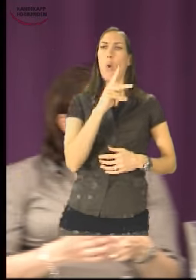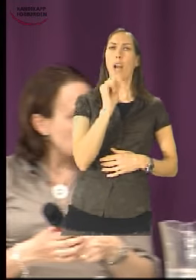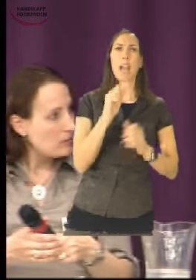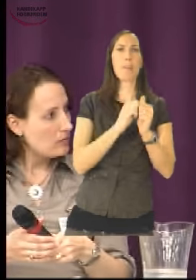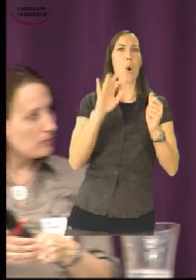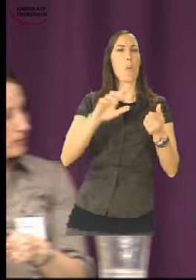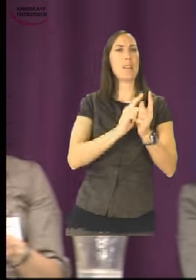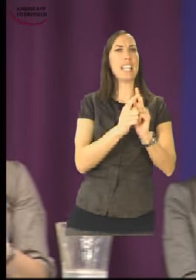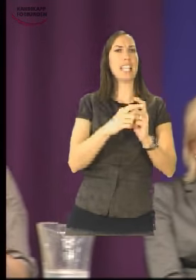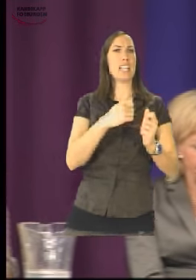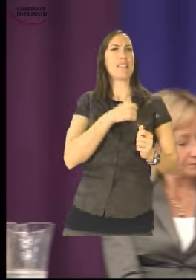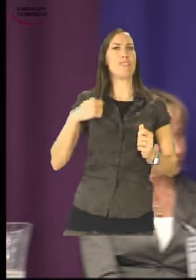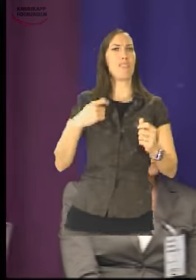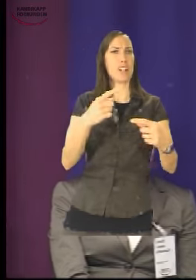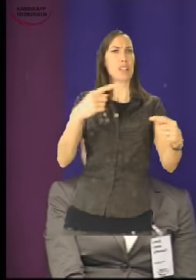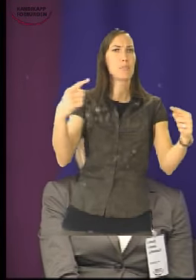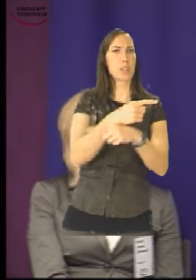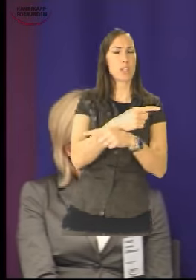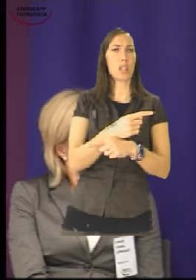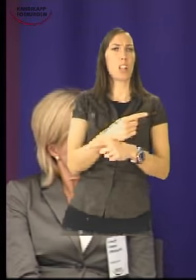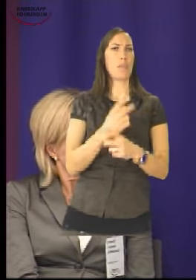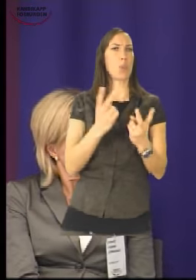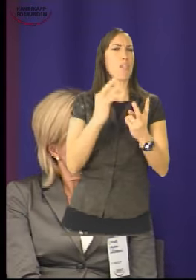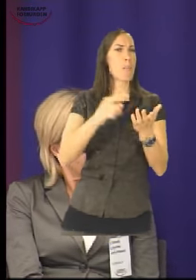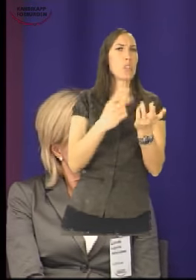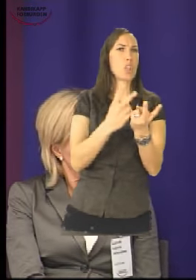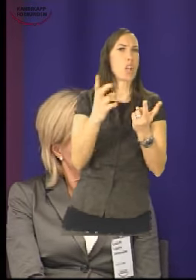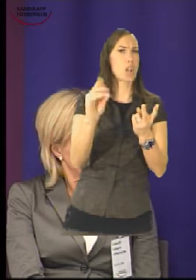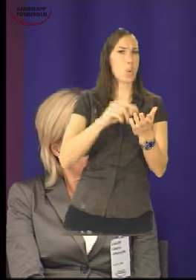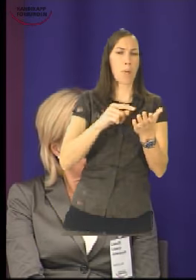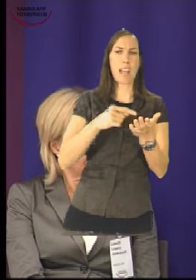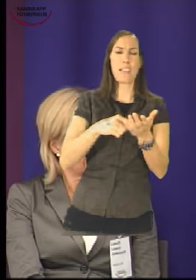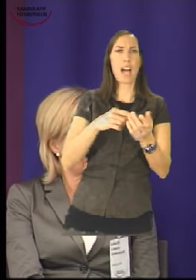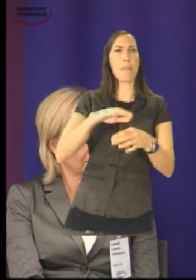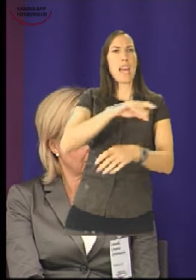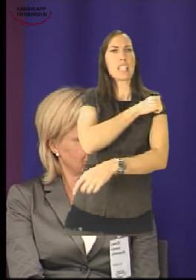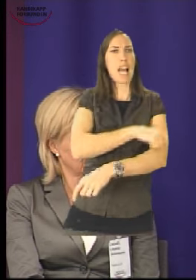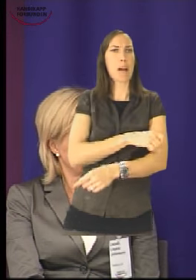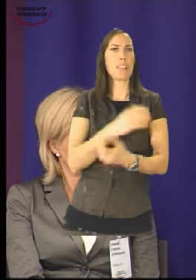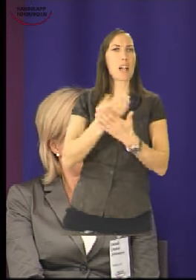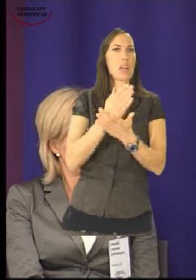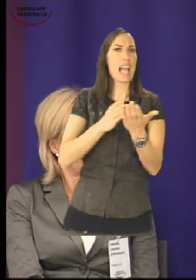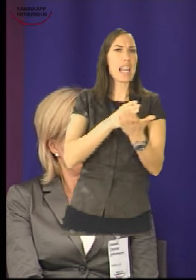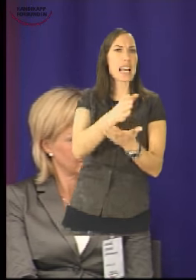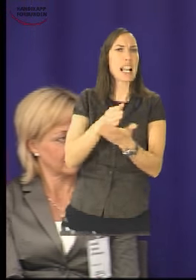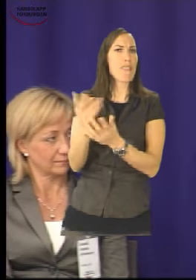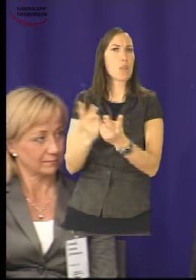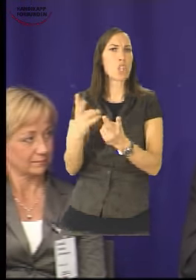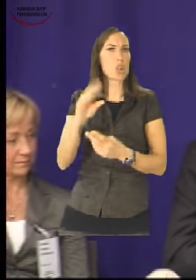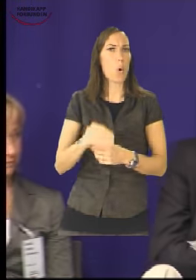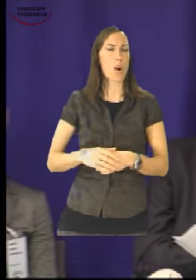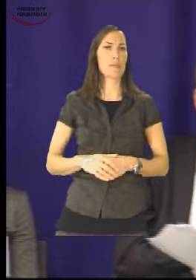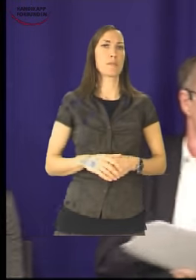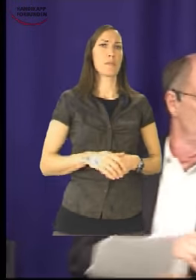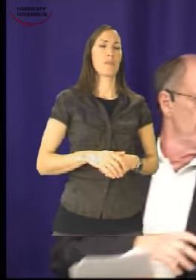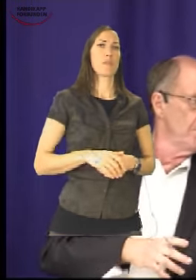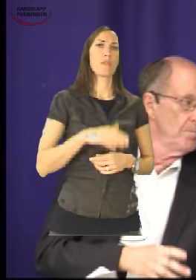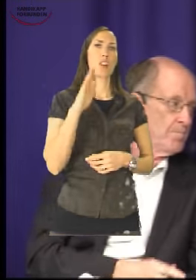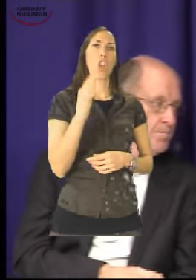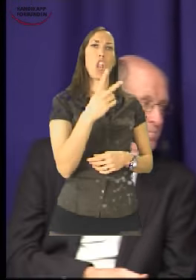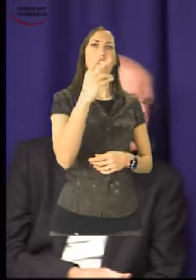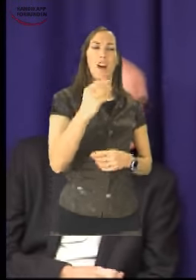innebär det rent konkret då? Du talar om skärpta nationella riktlinjer. Berätta vad det är för något. Ja, först måste man säga brasklappen